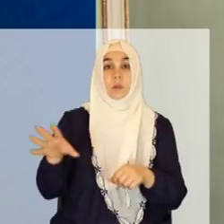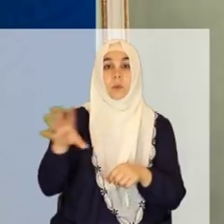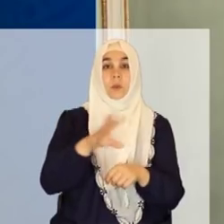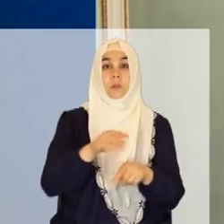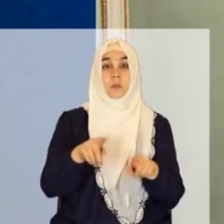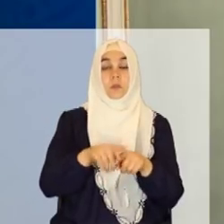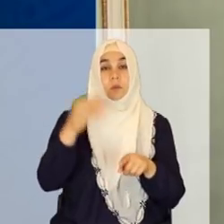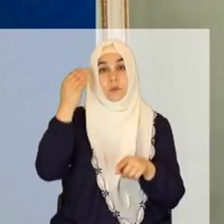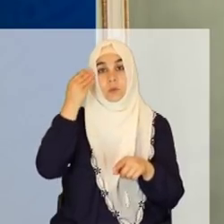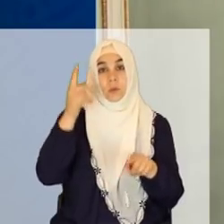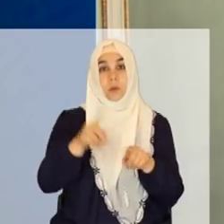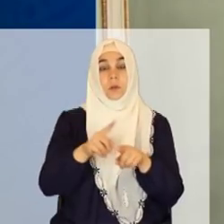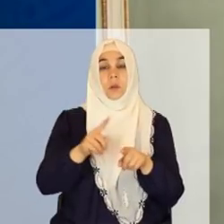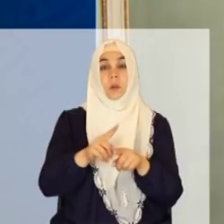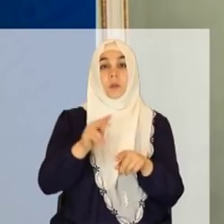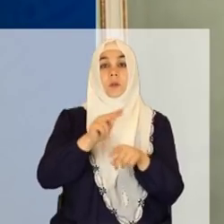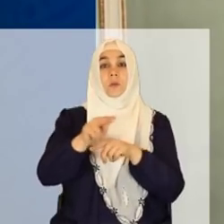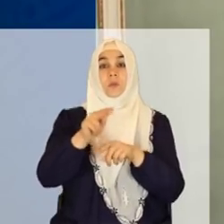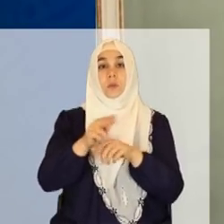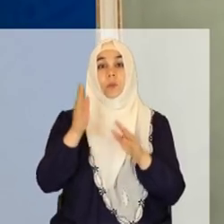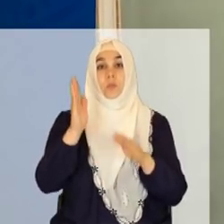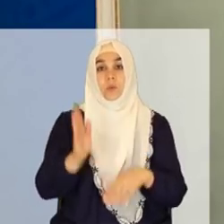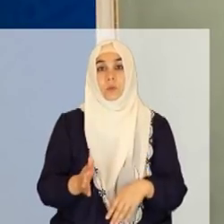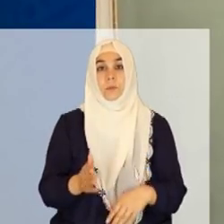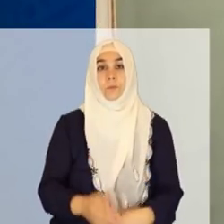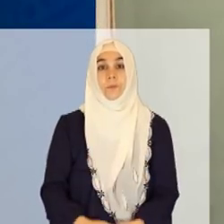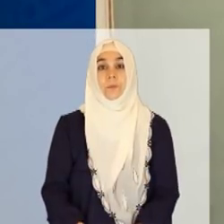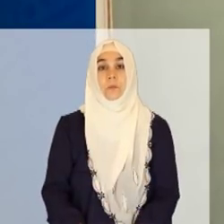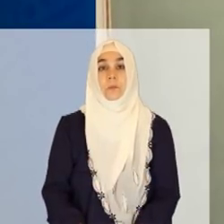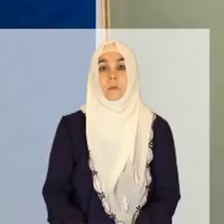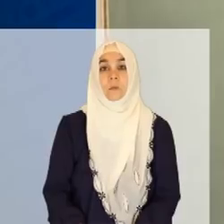ba'zi bir tushunchalarni taqdim etishga harakat qilamiz.